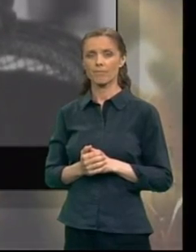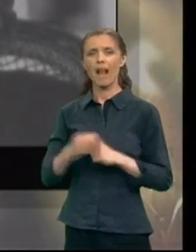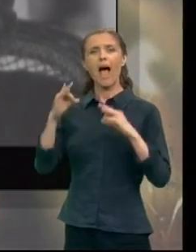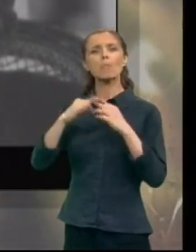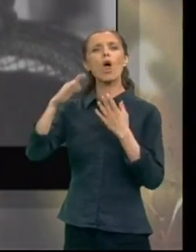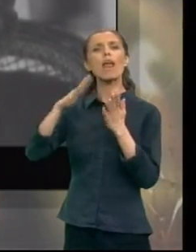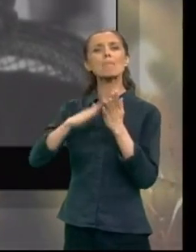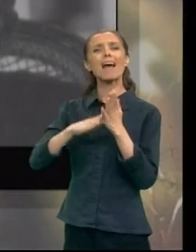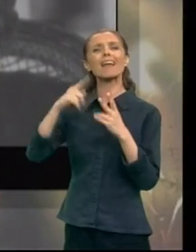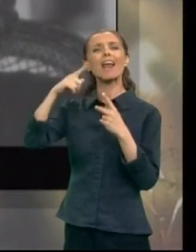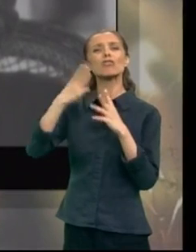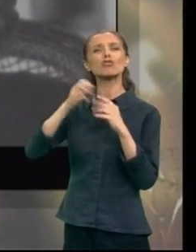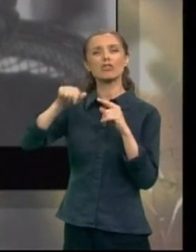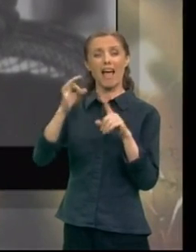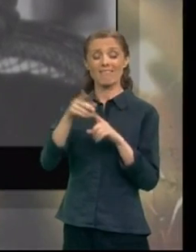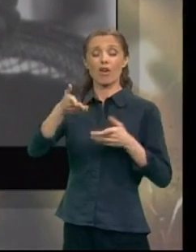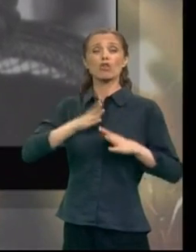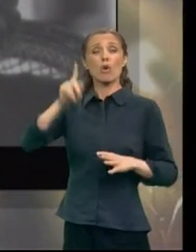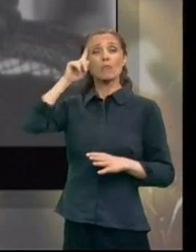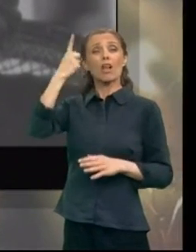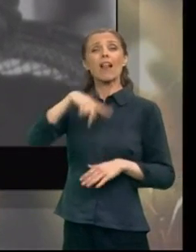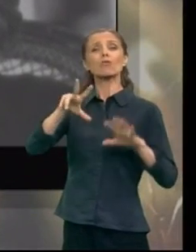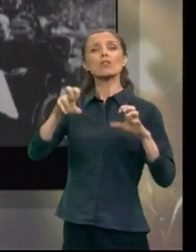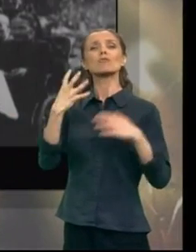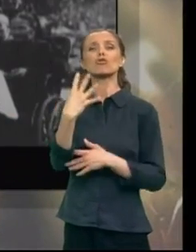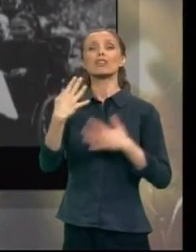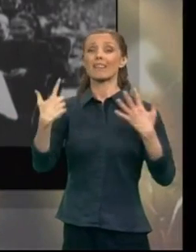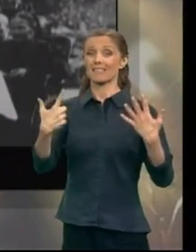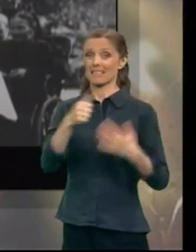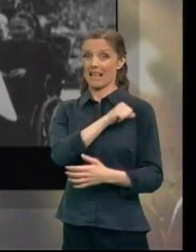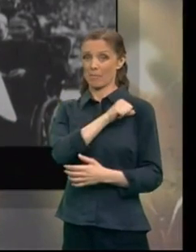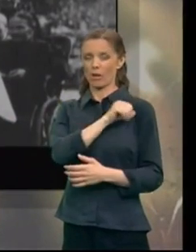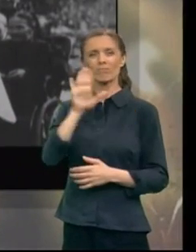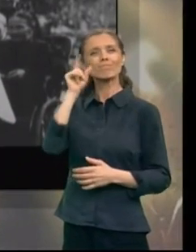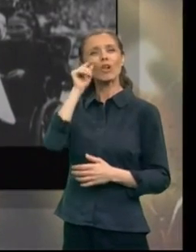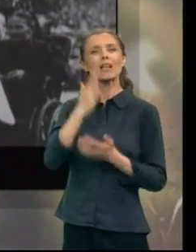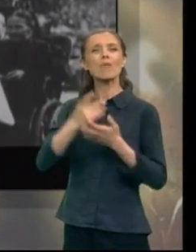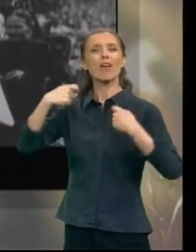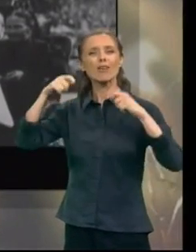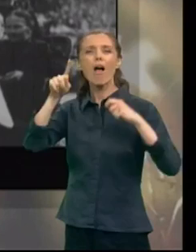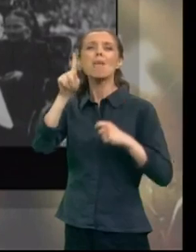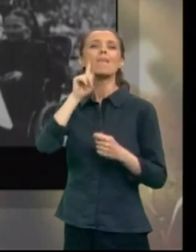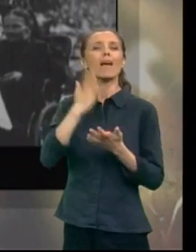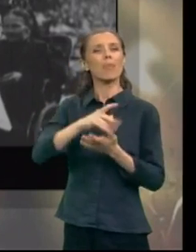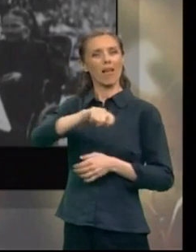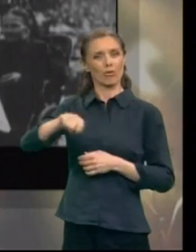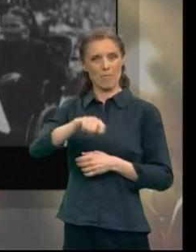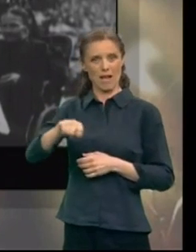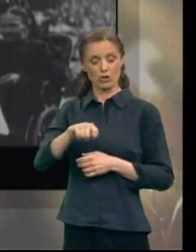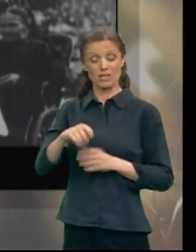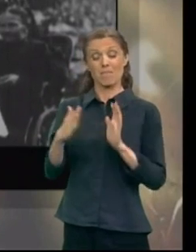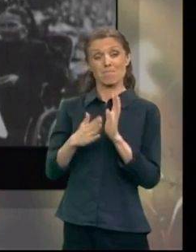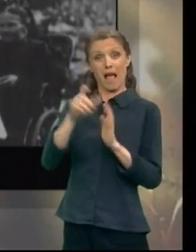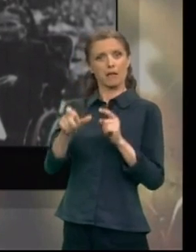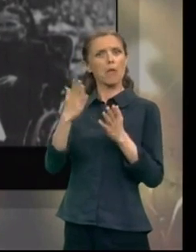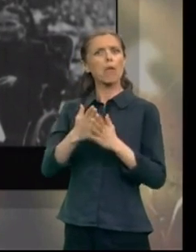Apolonija Margaret Steiff rođena je u Nemačkoj 1847. godine. Njen otac bio je građevinar, a majka domaćica. Margaret je